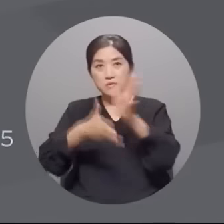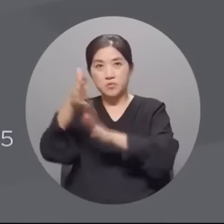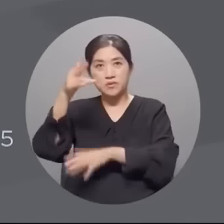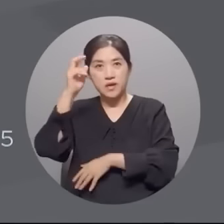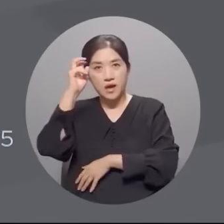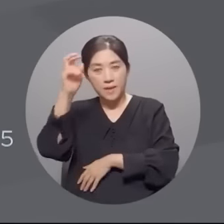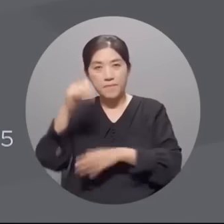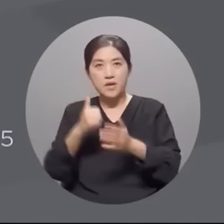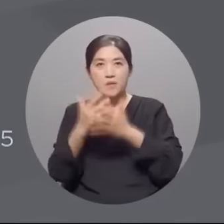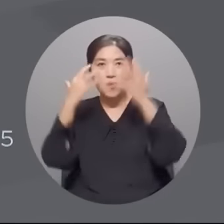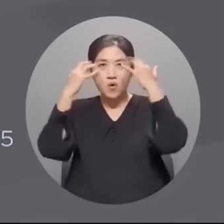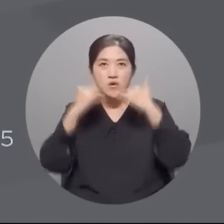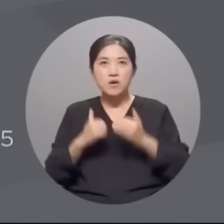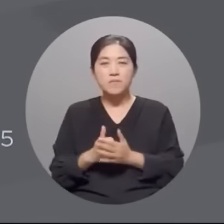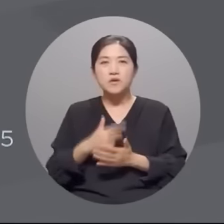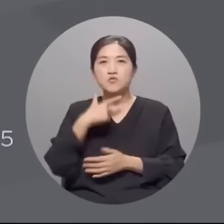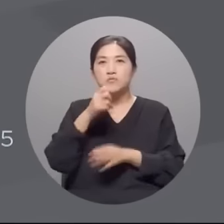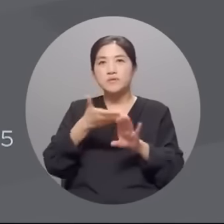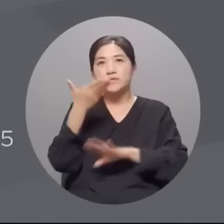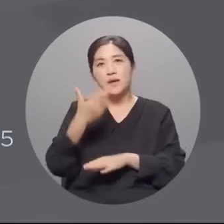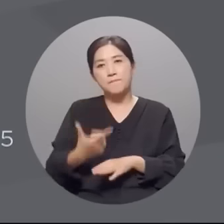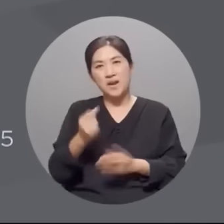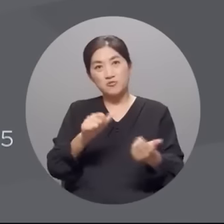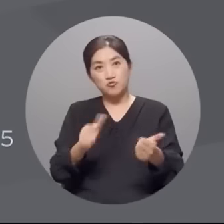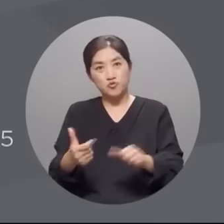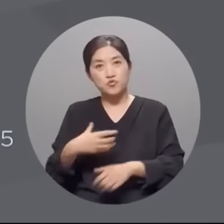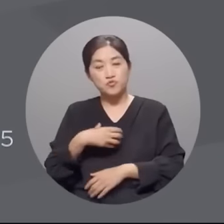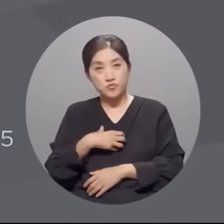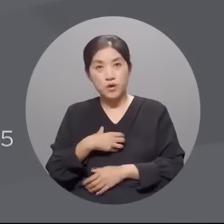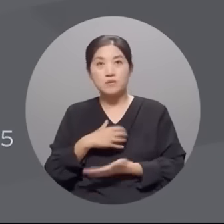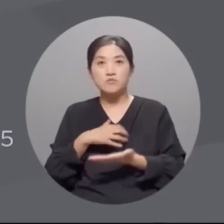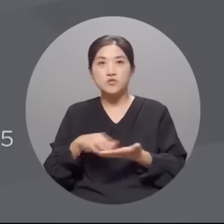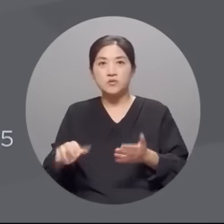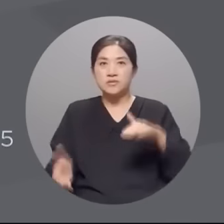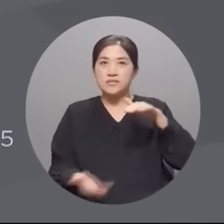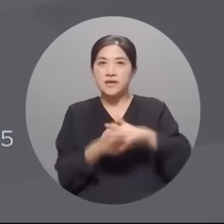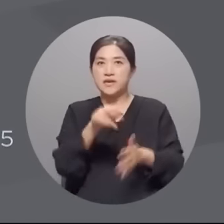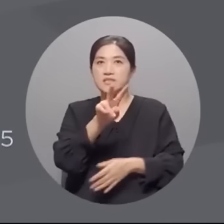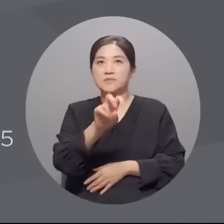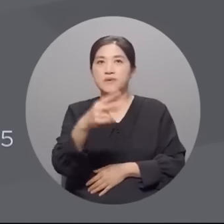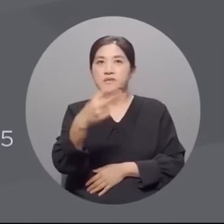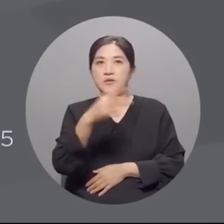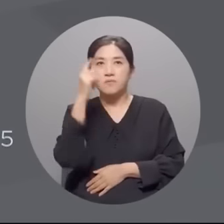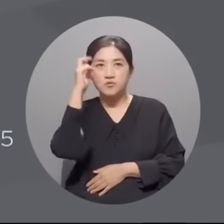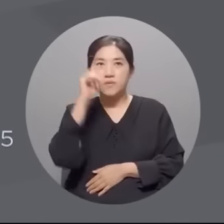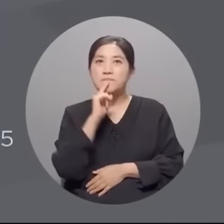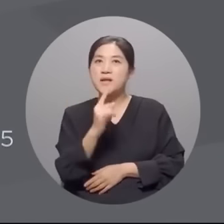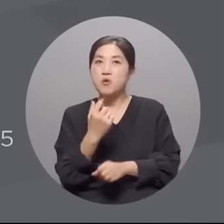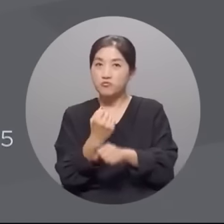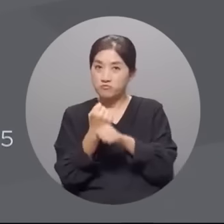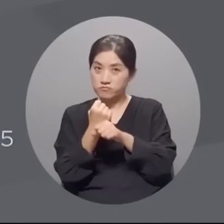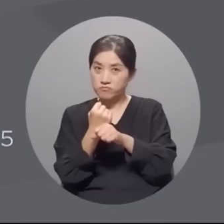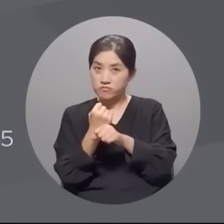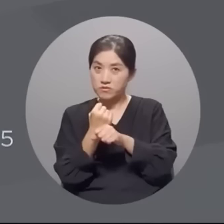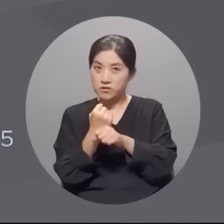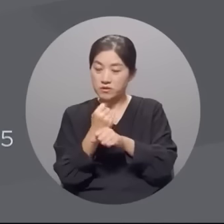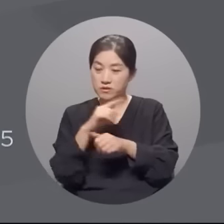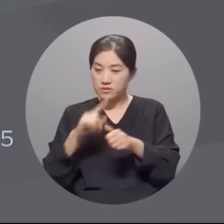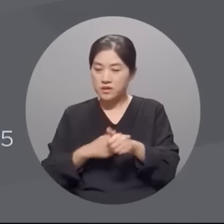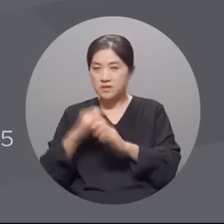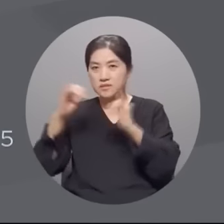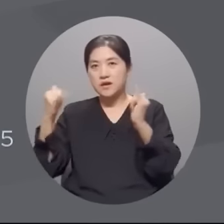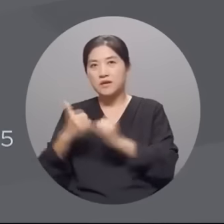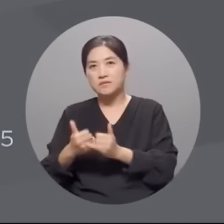예상되는 폭염으로 인한 65세 이상 조기 사망자가 최대 22만 2천 명으로 추정됐습니다. 그에 따른 사회적